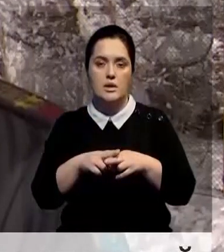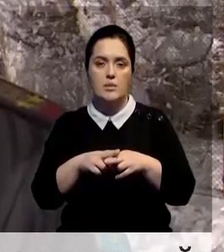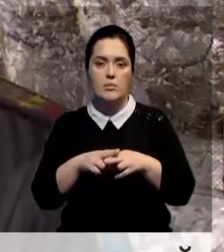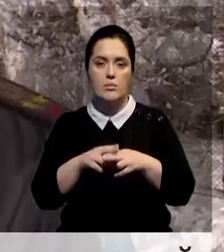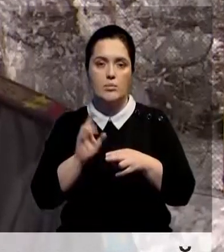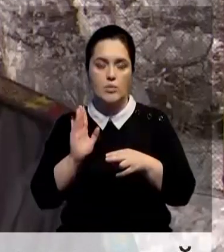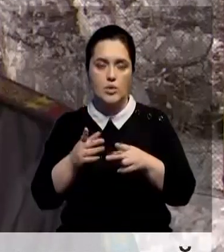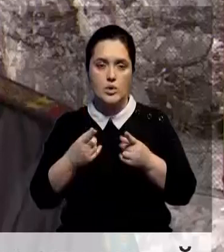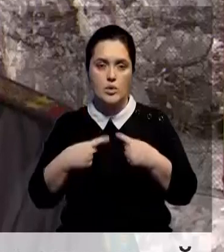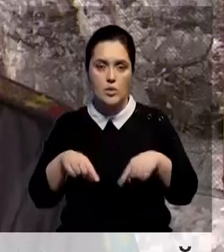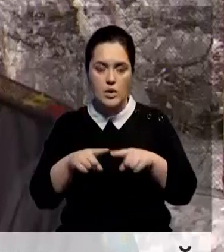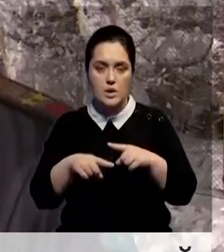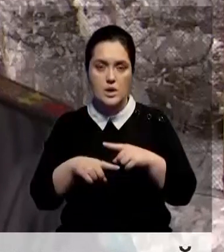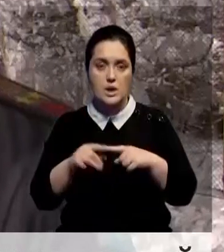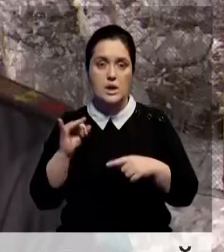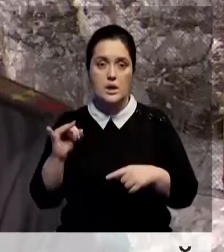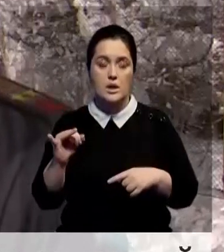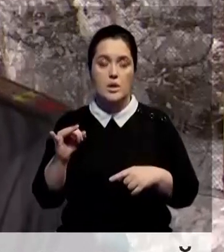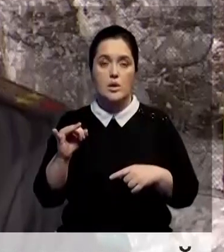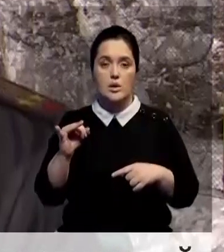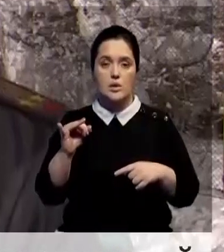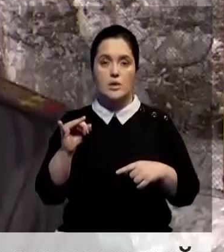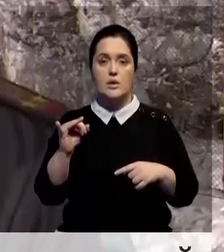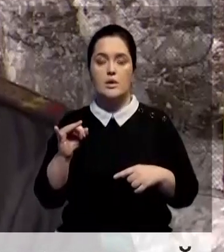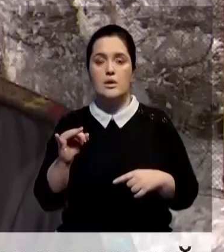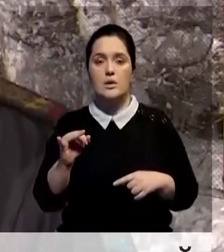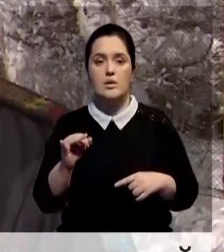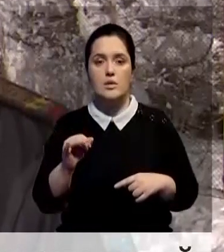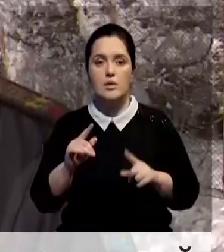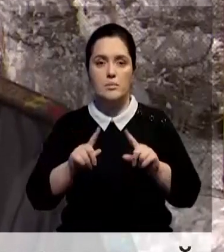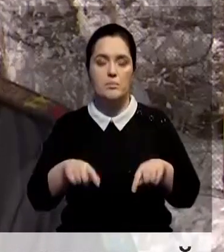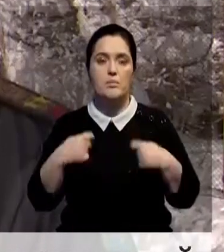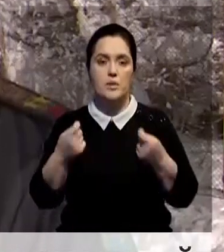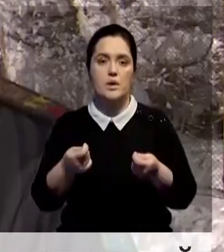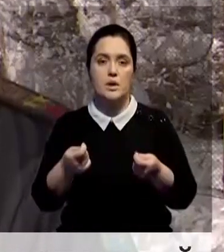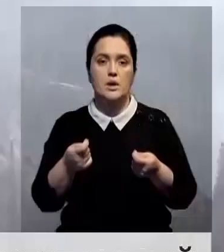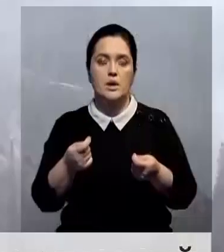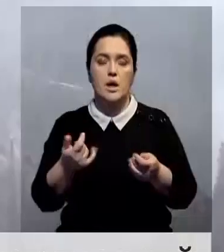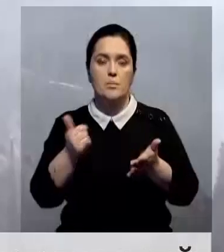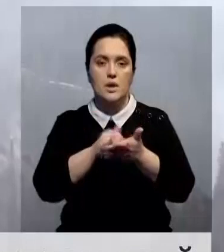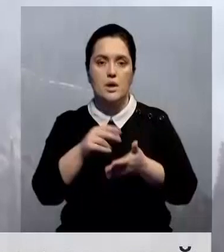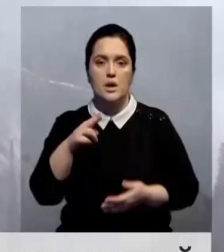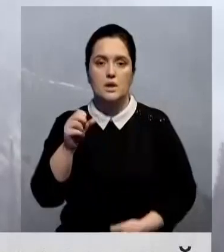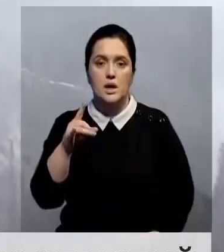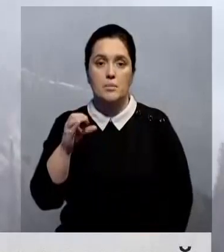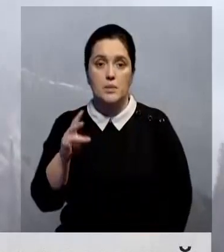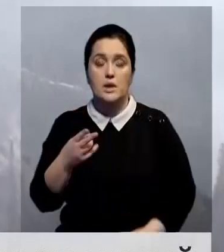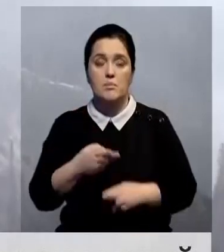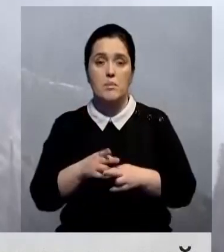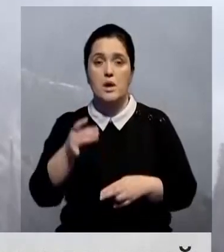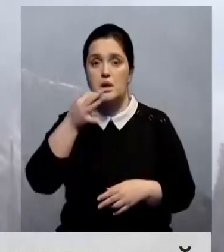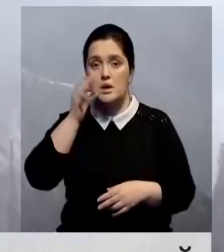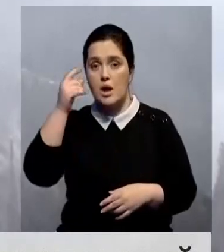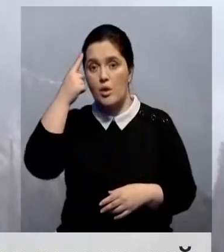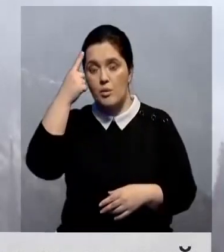организаций. И будет параллельно передаваться на приложение Дармен. Станция раннего